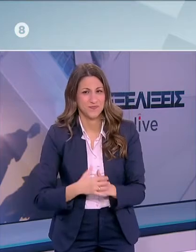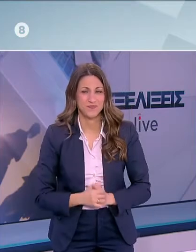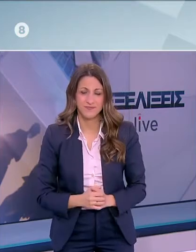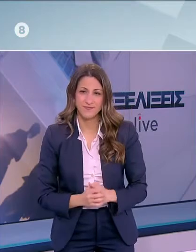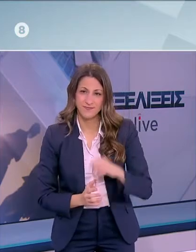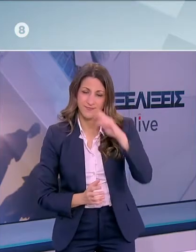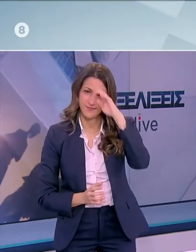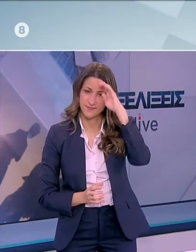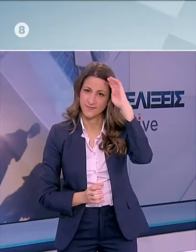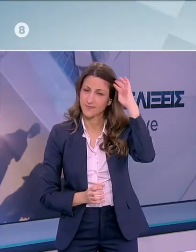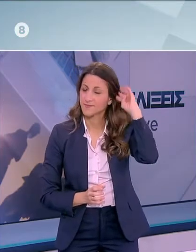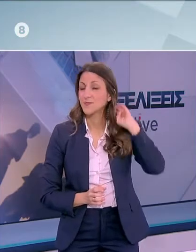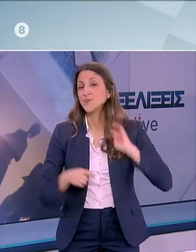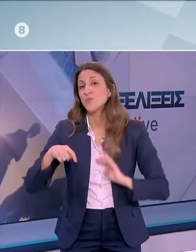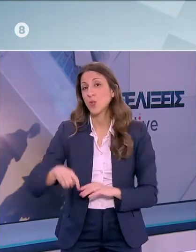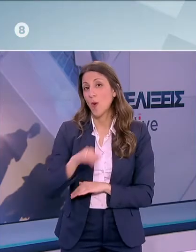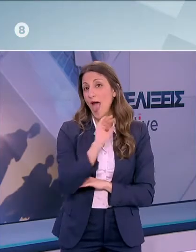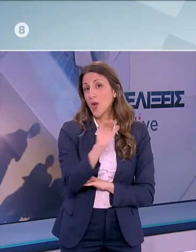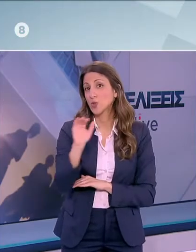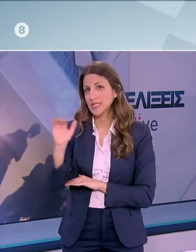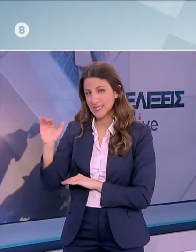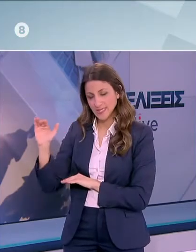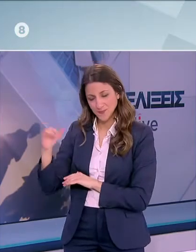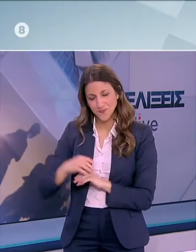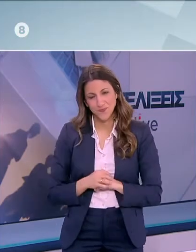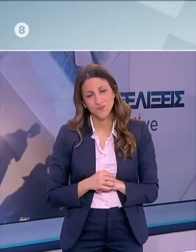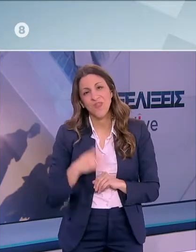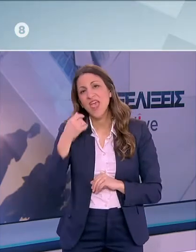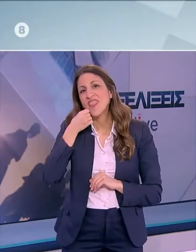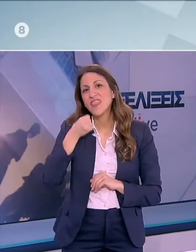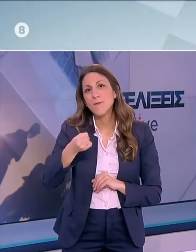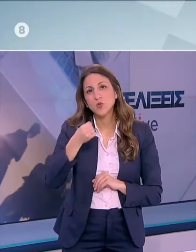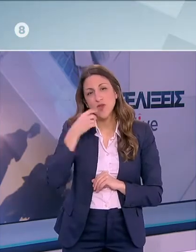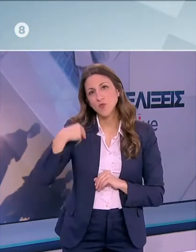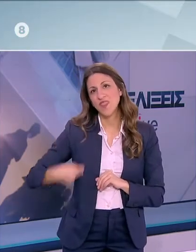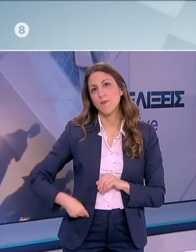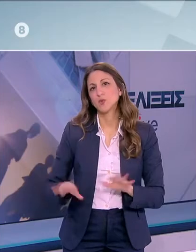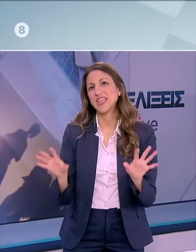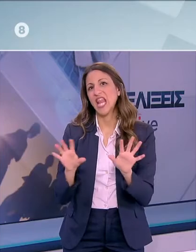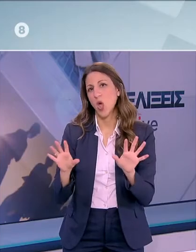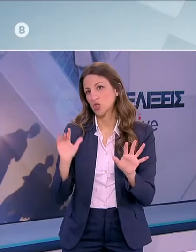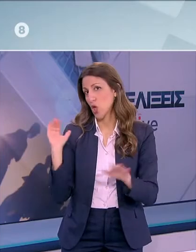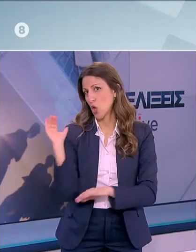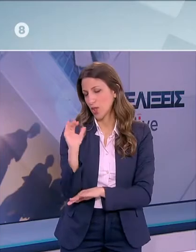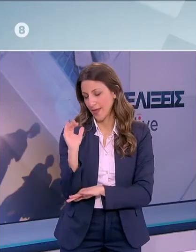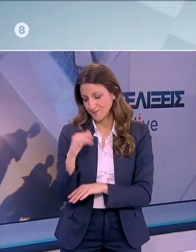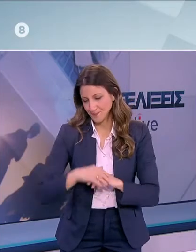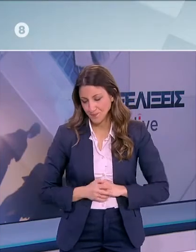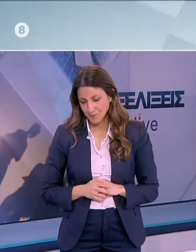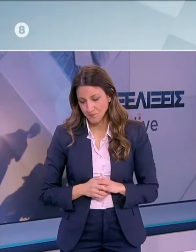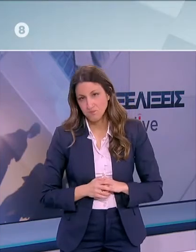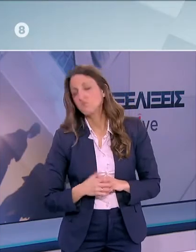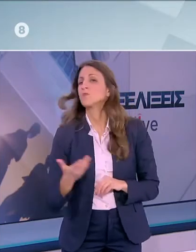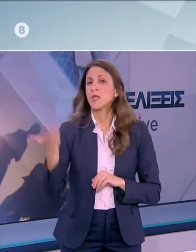Ευχαριστούμε, κύριε Υπουργέ. Να περάσουμε σε ερωτήσεις. Η κυρία Πατραμάνη από την ΕΡΤ. Κύριε καθηγητά, μας είχατε αναφέρει